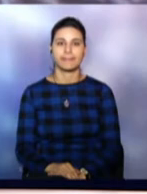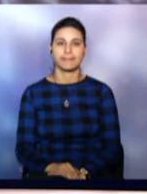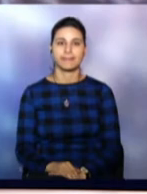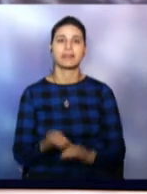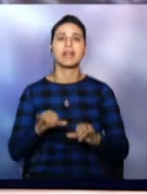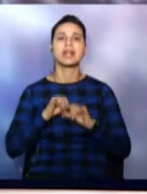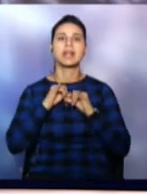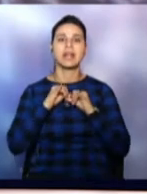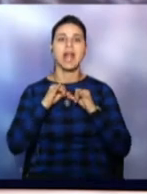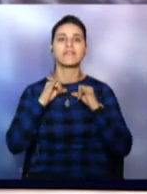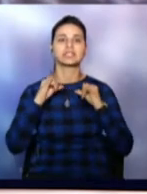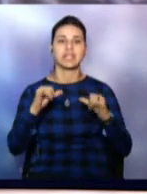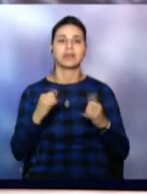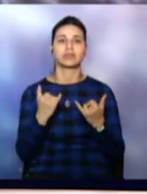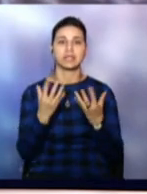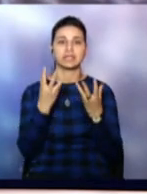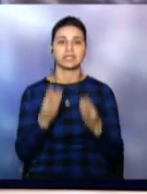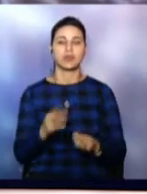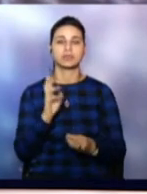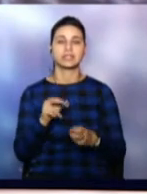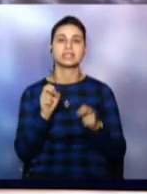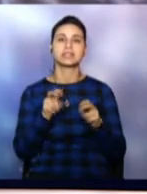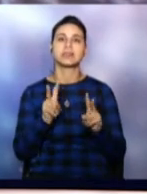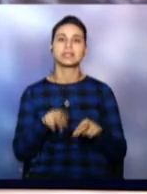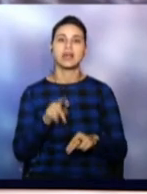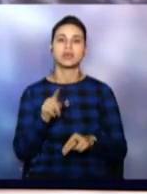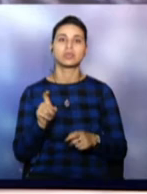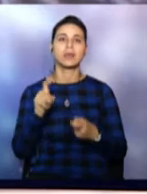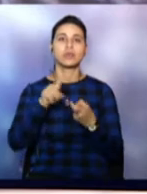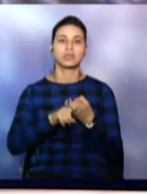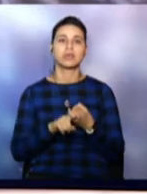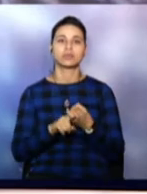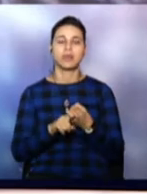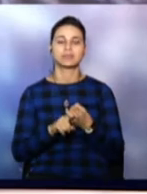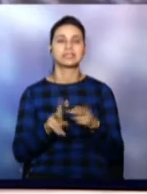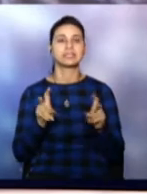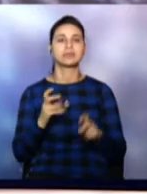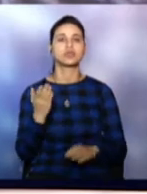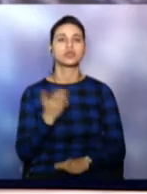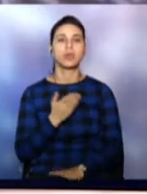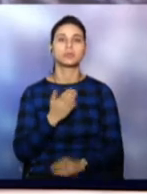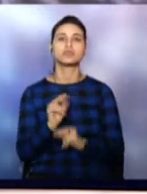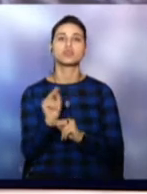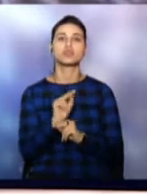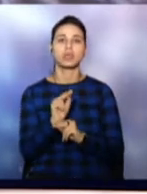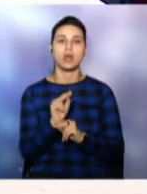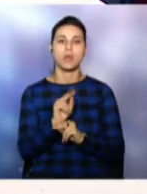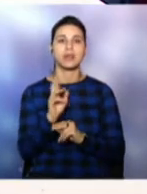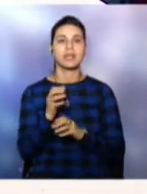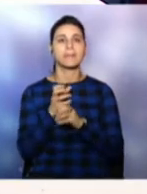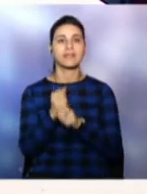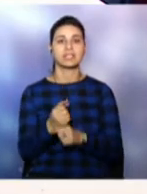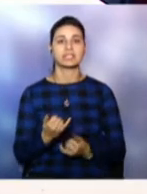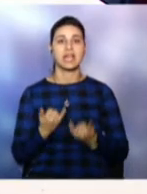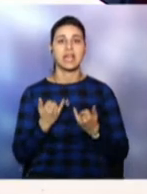ფართოდ გავრცელებული დღესდღეობით და საგანგაშო და დამოკიდებულების ტიპი, რომლის მკურნალობაზეც და პრევენციაზეც